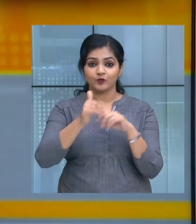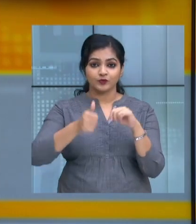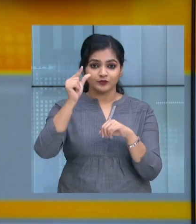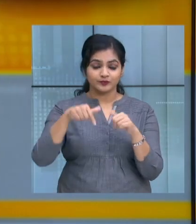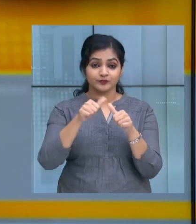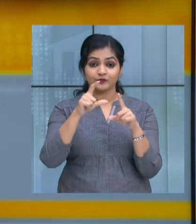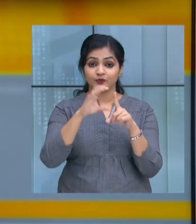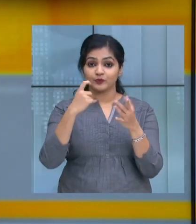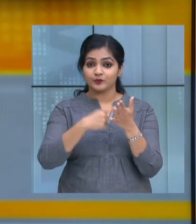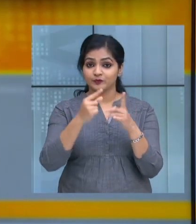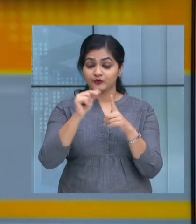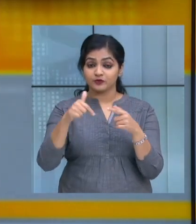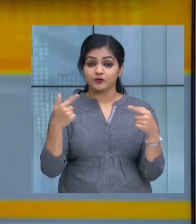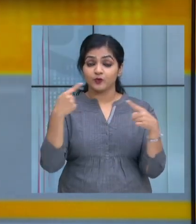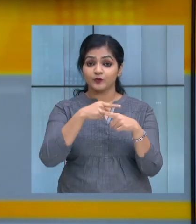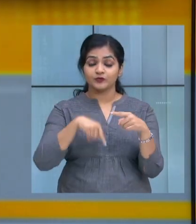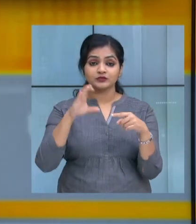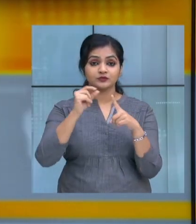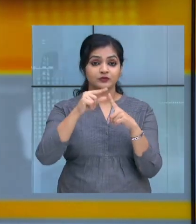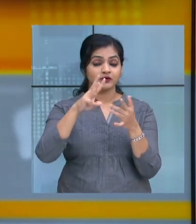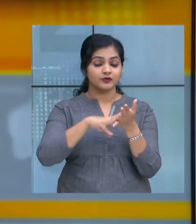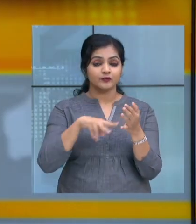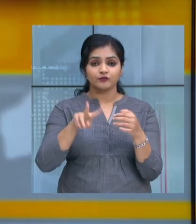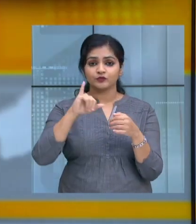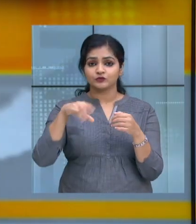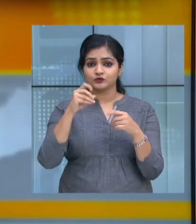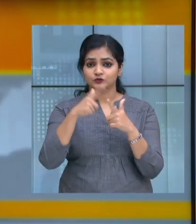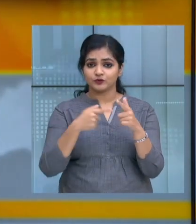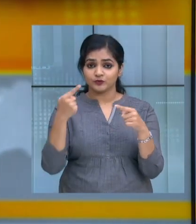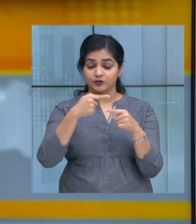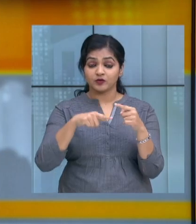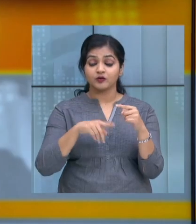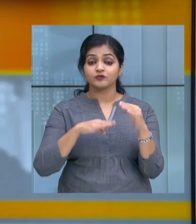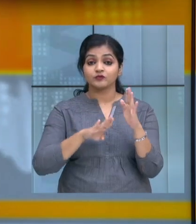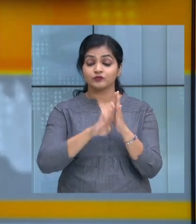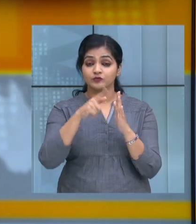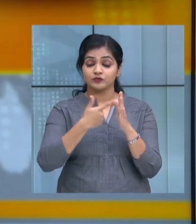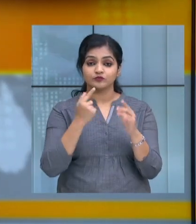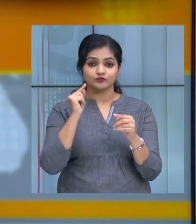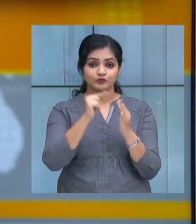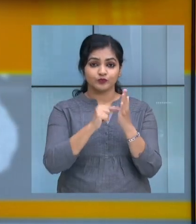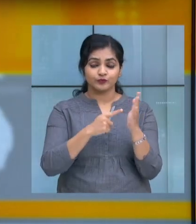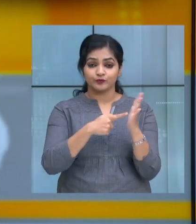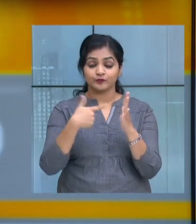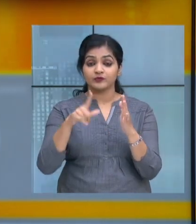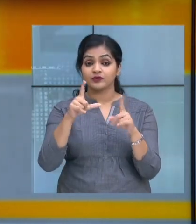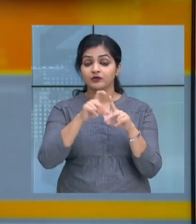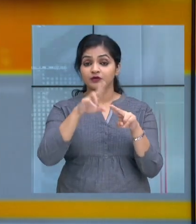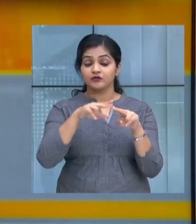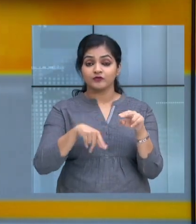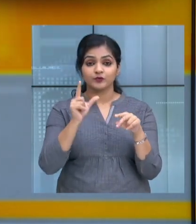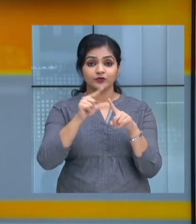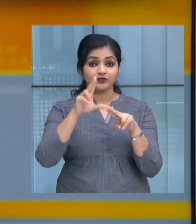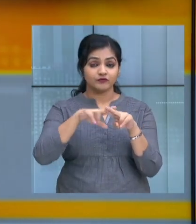പ്രകാശിനെ നേരിടാൻ CPIM B ജോയിയെ ഇറക്കിയതിന് പിന്നിൽ വികസന അജണ്ടകൾ നിരത്തുക എന്ന ലക്ഷ്യമുണ്ട്. LDF UDF മുന്നണികളെ നേരിടാനെത്തിയ കേന്ദ്രമന്ത്രി V